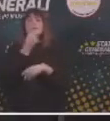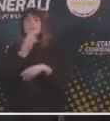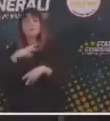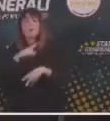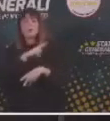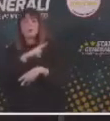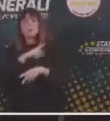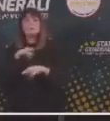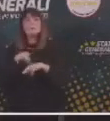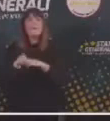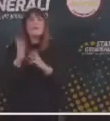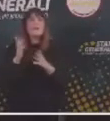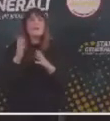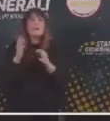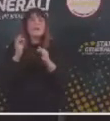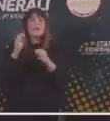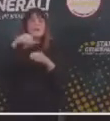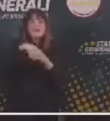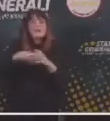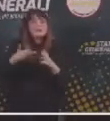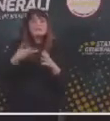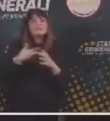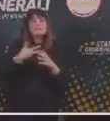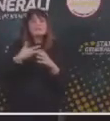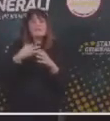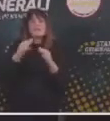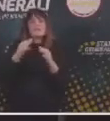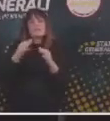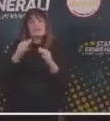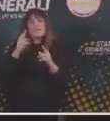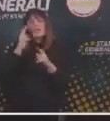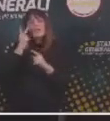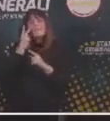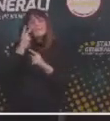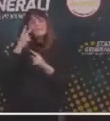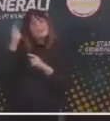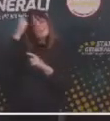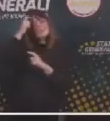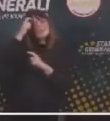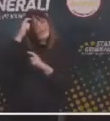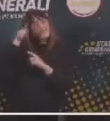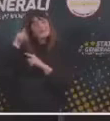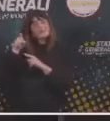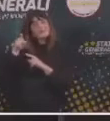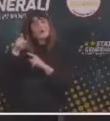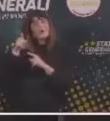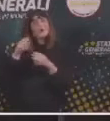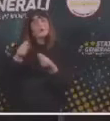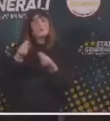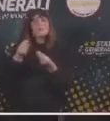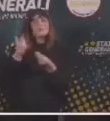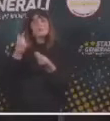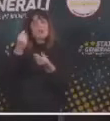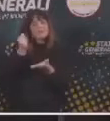racchiude in sé la visione di uno stato una visione economica in cui uno stato investe nella